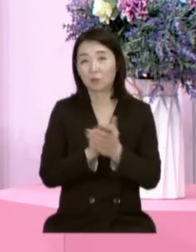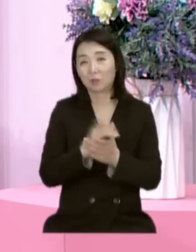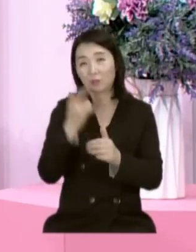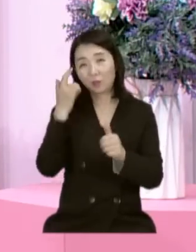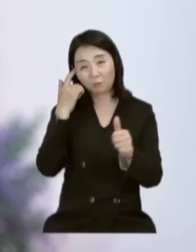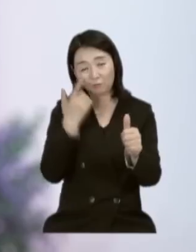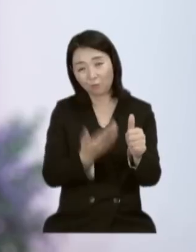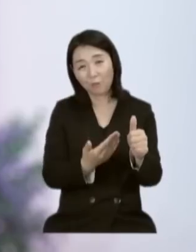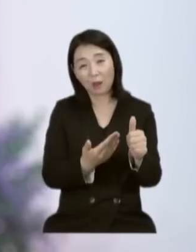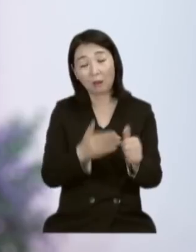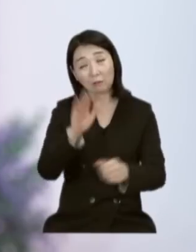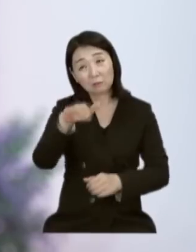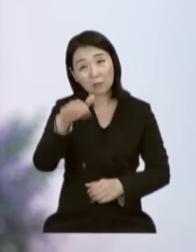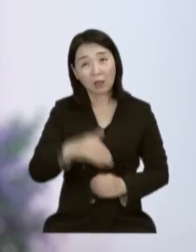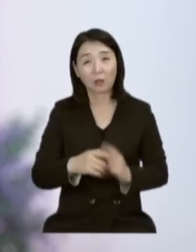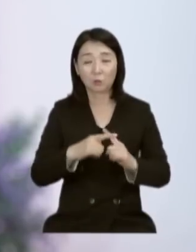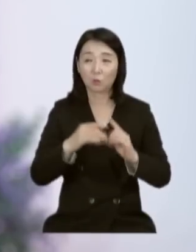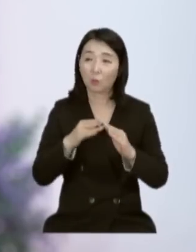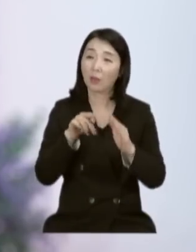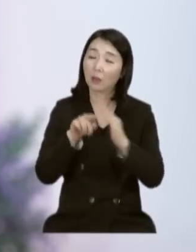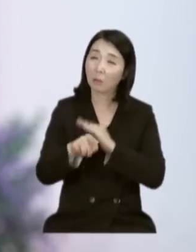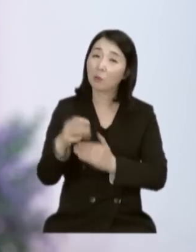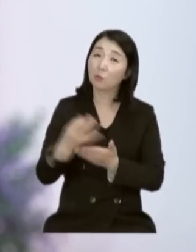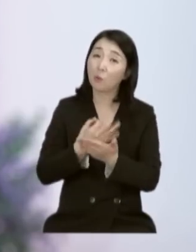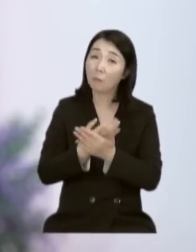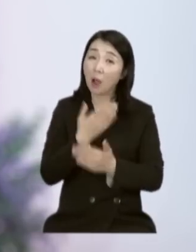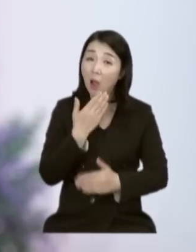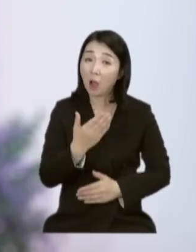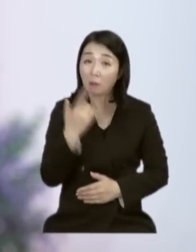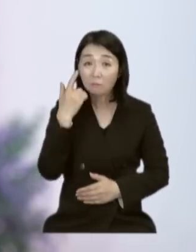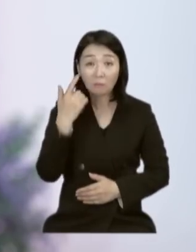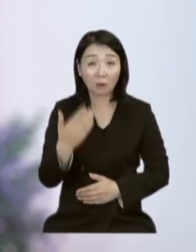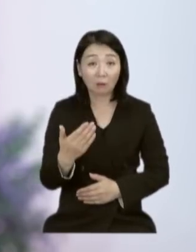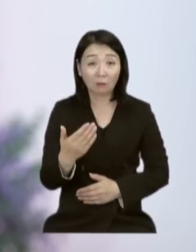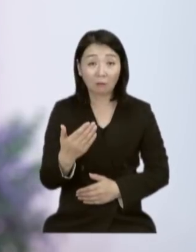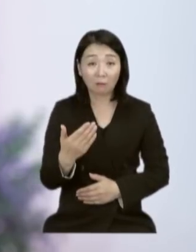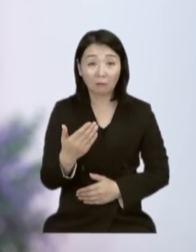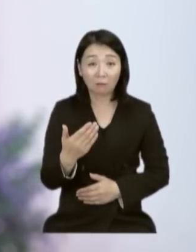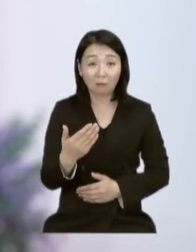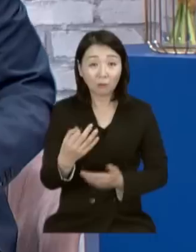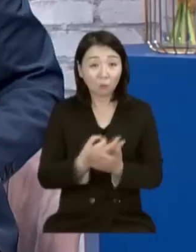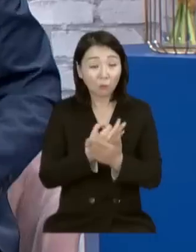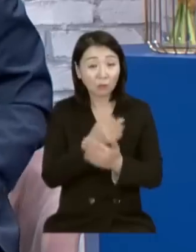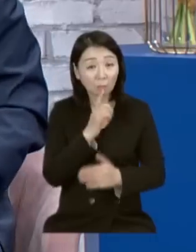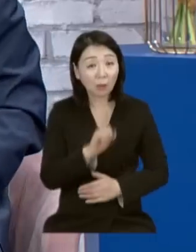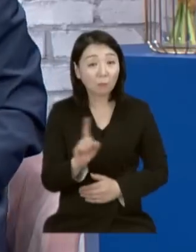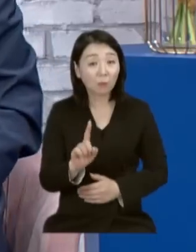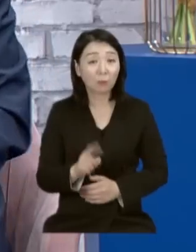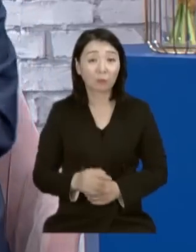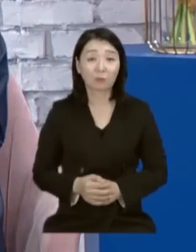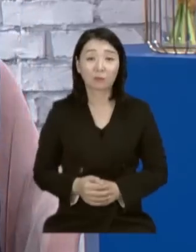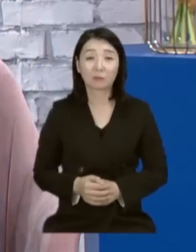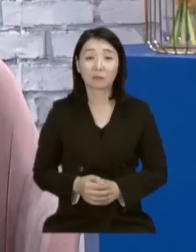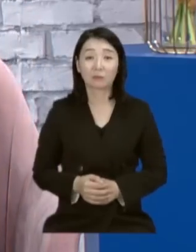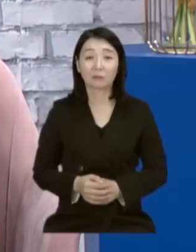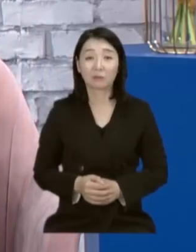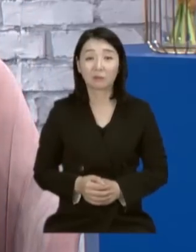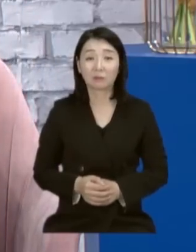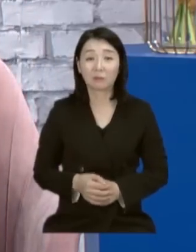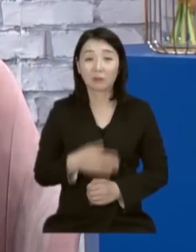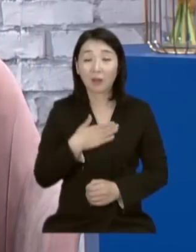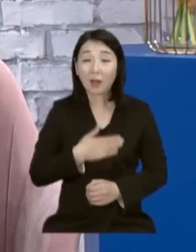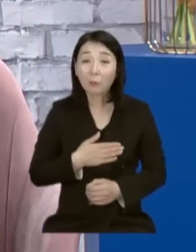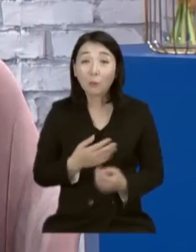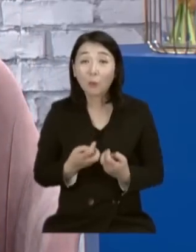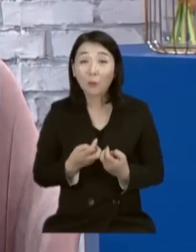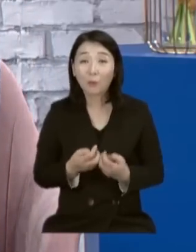친구에게 물어봤더니 야, 그 교회 가면 돈 좀 벌 수 있냐? 교회 가면 돈 번다는 어떻게 그렇게 알고